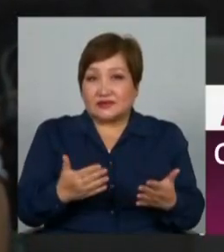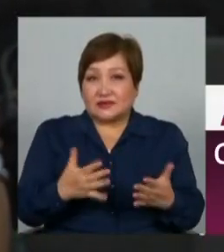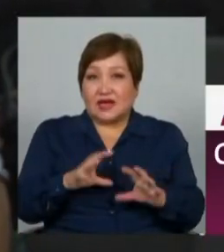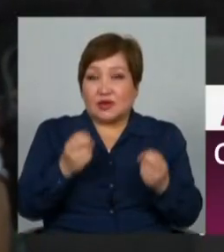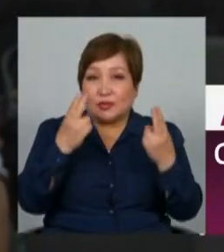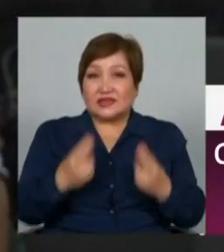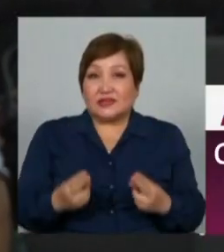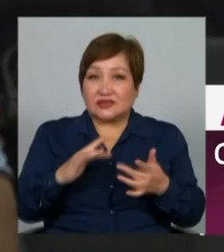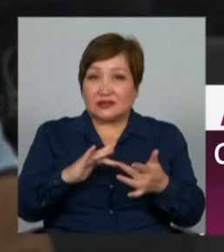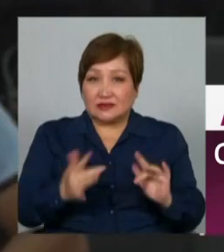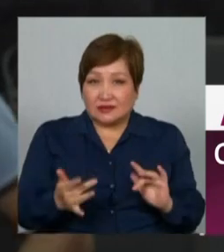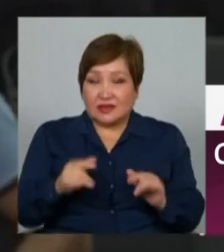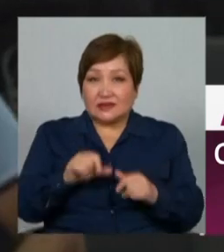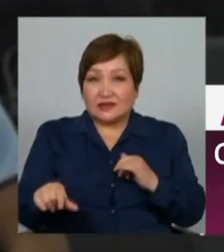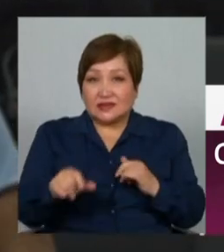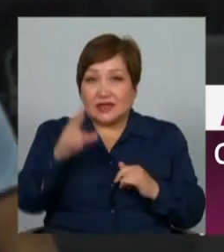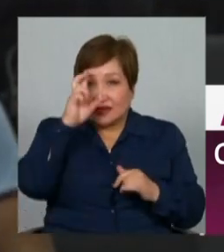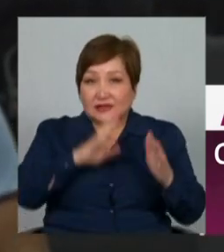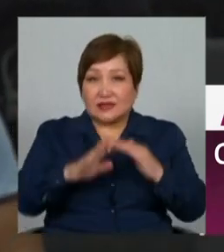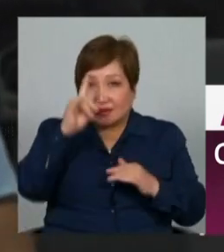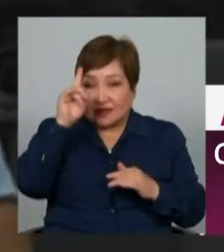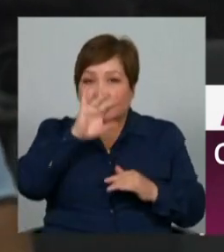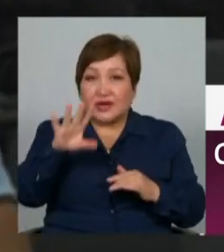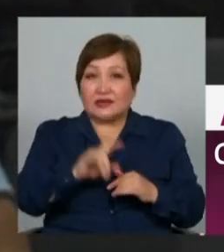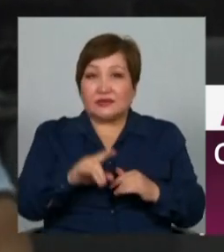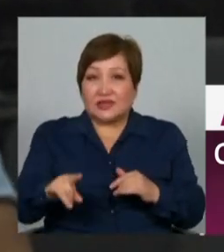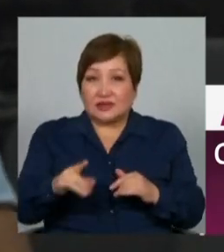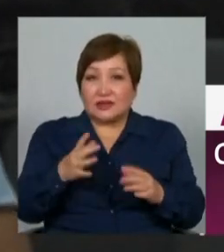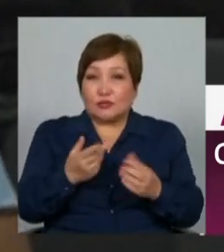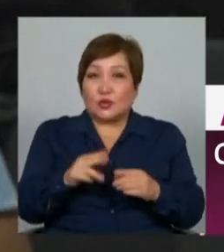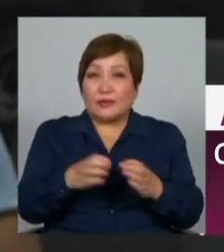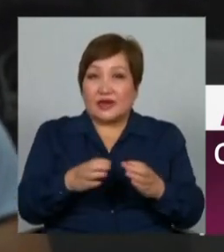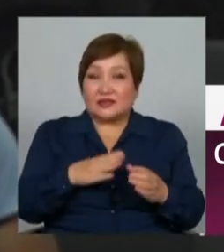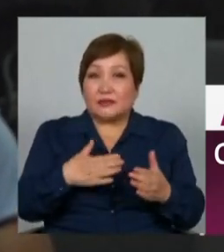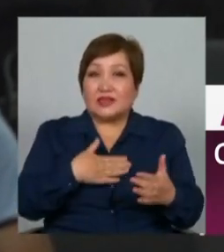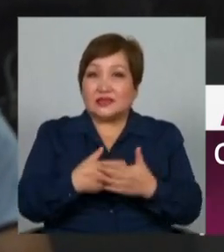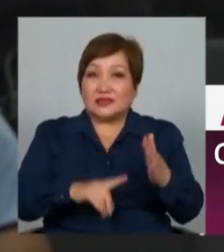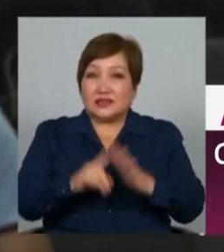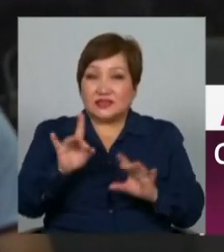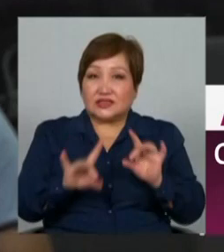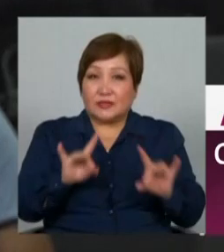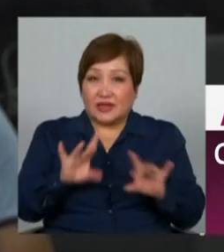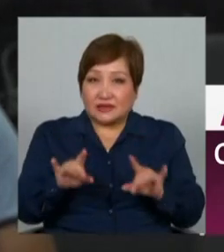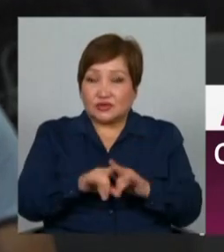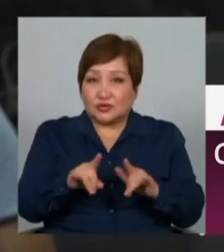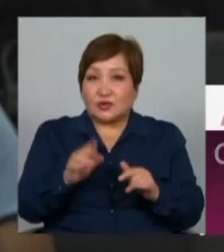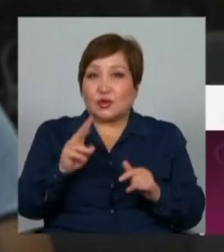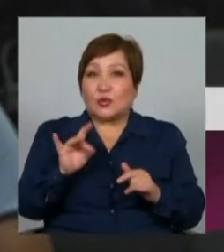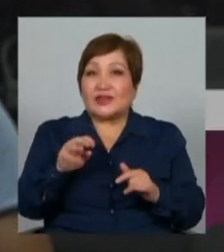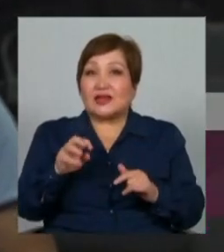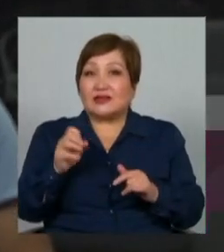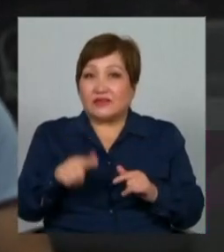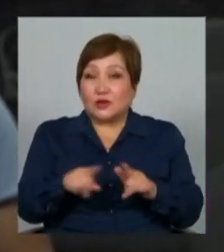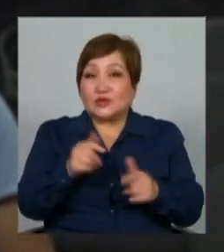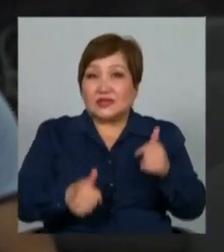Әлеуметтік желілерде әсіресе елге танымал адамдар бұл компанияны белсенді жарнамалай бастады. Одан бөлек Шыңғыс Құрманғалиевтің өзі осы тендермен жұмыс істеуді